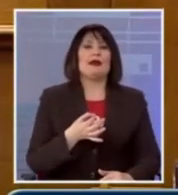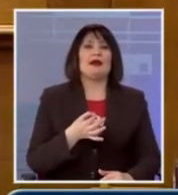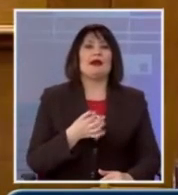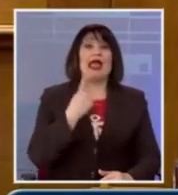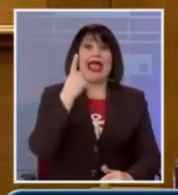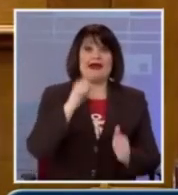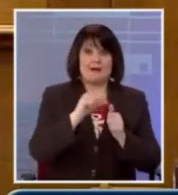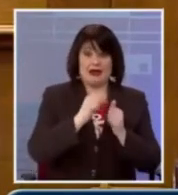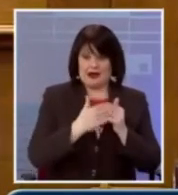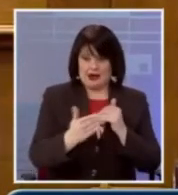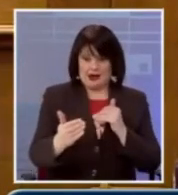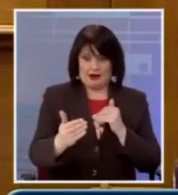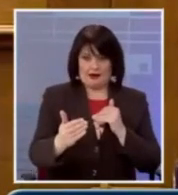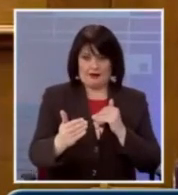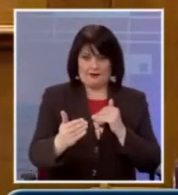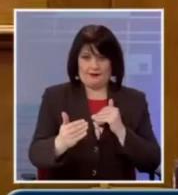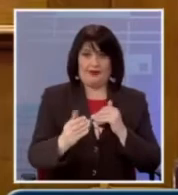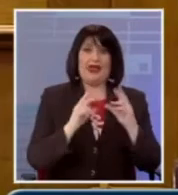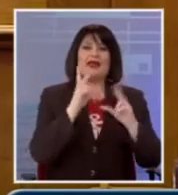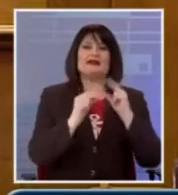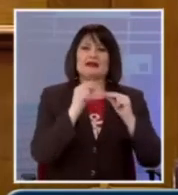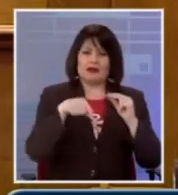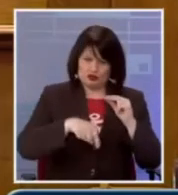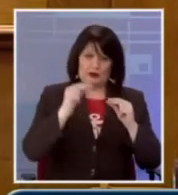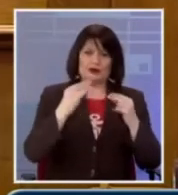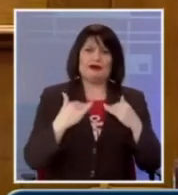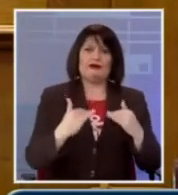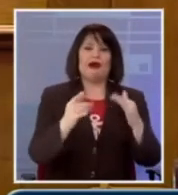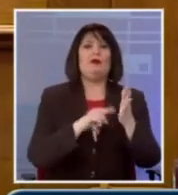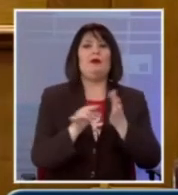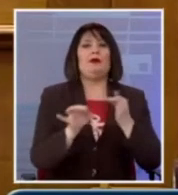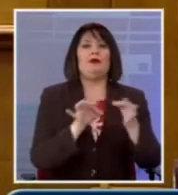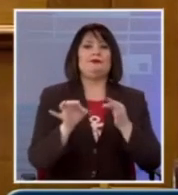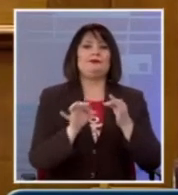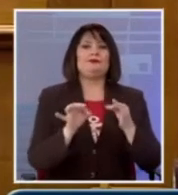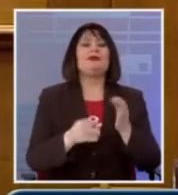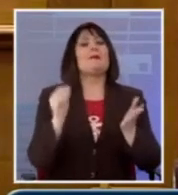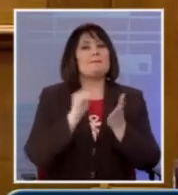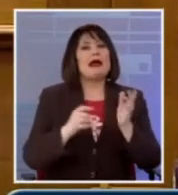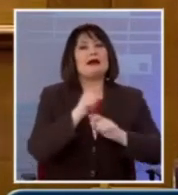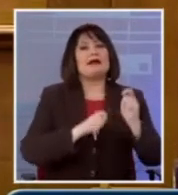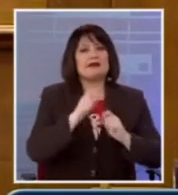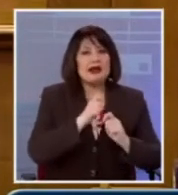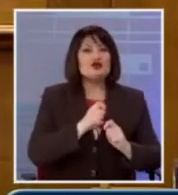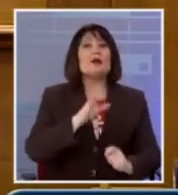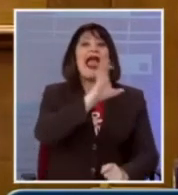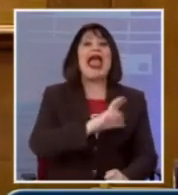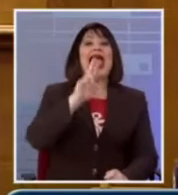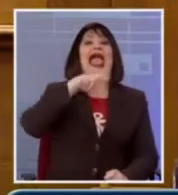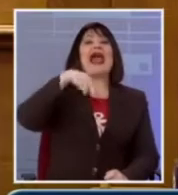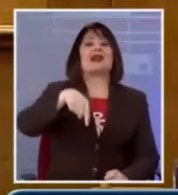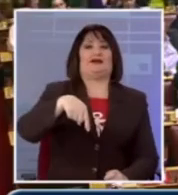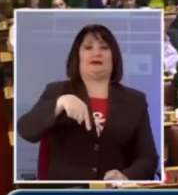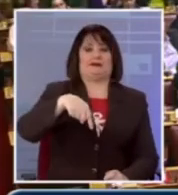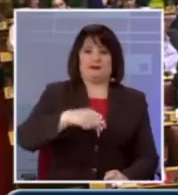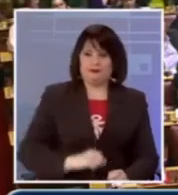ενός μήνα θα έρθει προς συζήτηση στη Βουλή το σχέδιο νόμου για την επανίδρυση της Εθνικής Ραδιοφωνίας και Τηλεόρασης.